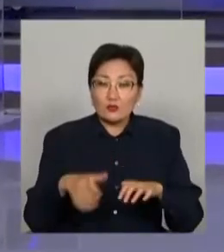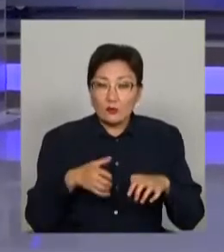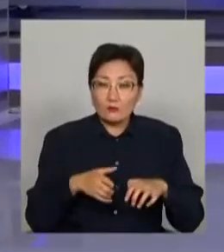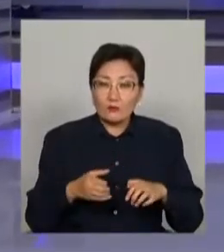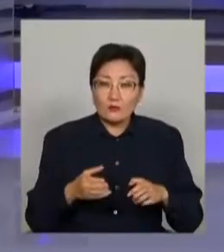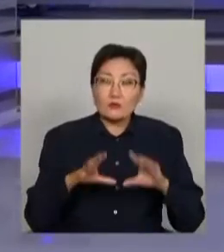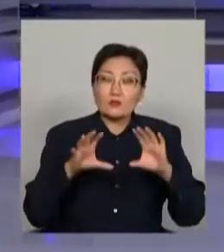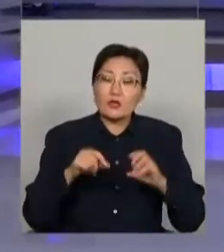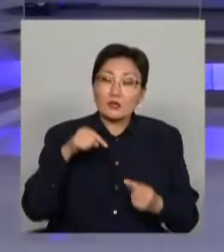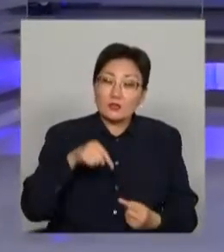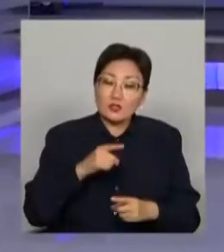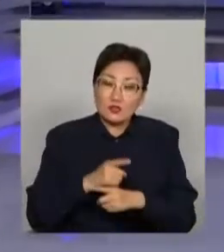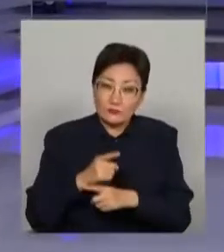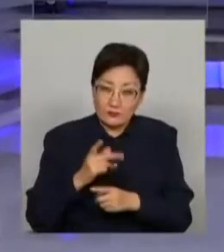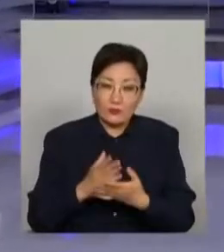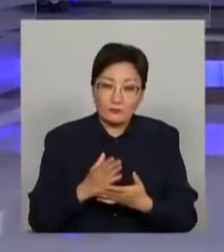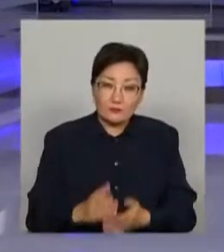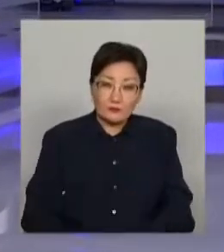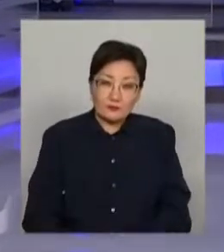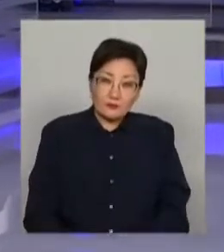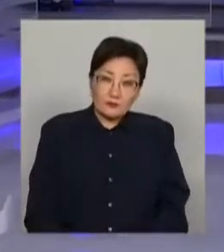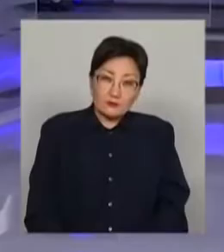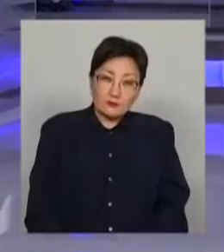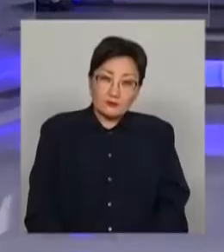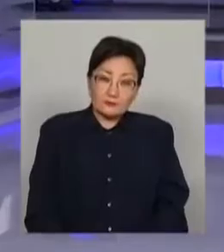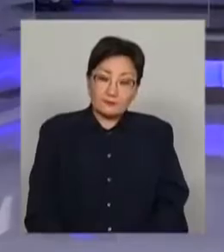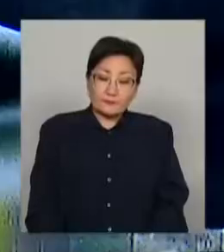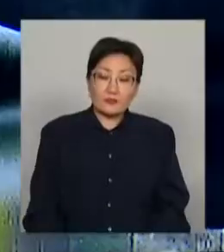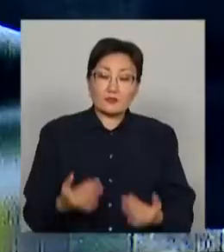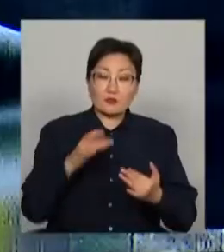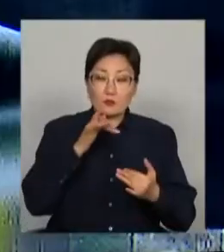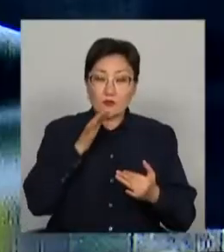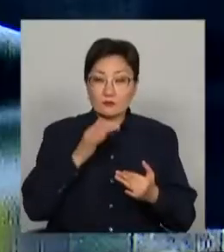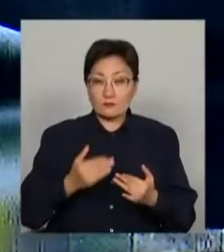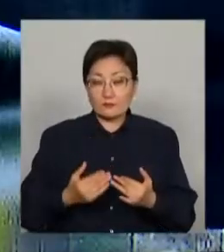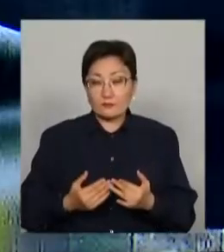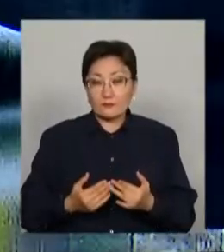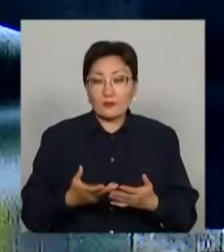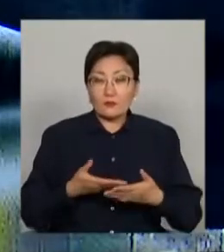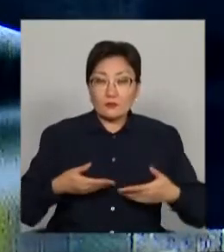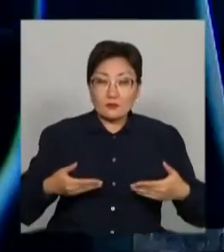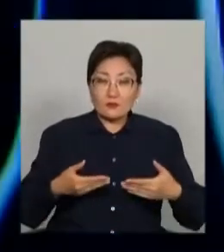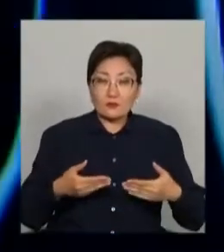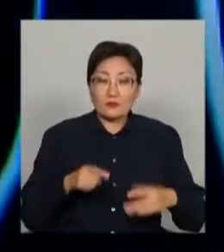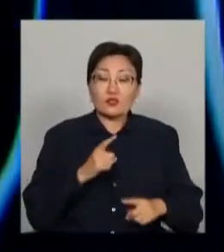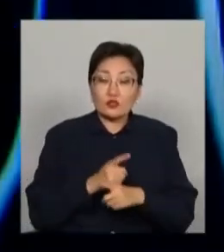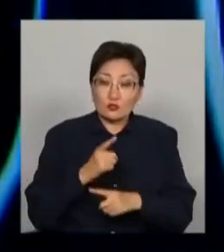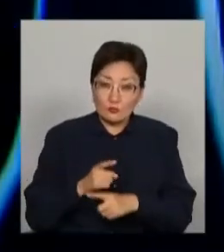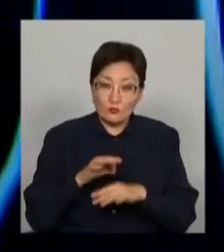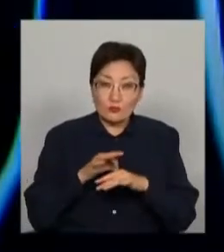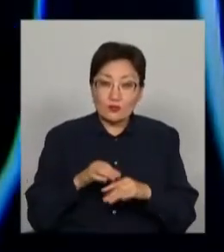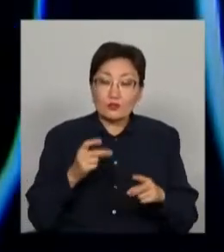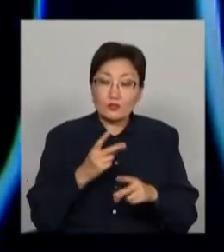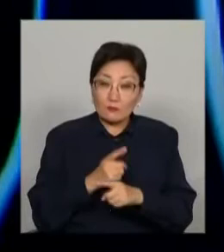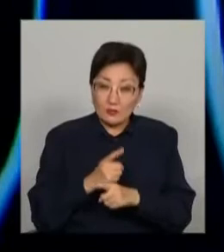заң аясында шектеулер бар ма? Оны қазіргі таңда бізде моратория жүргізіліп жатыр.